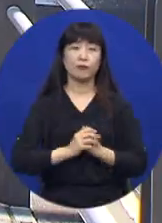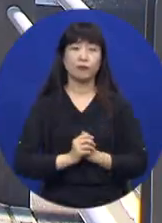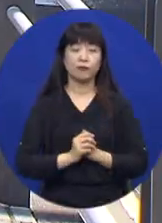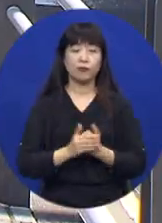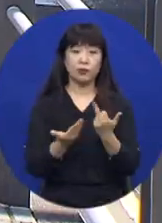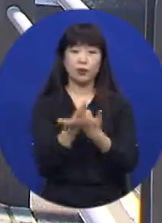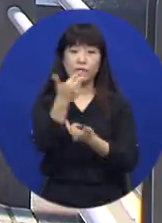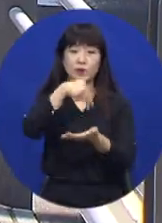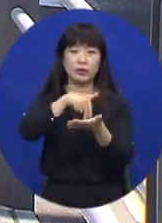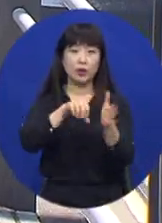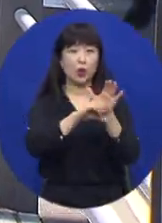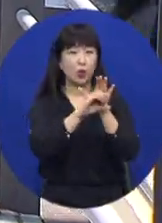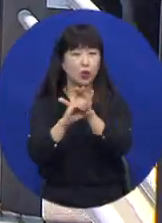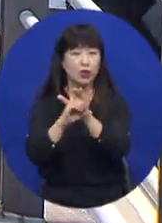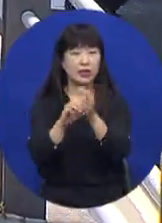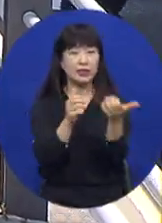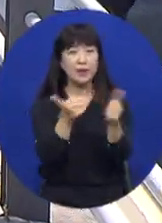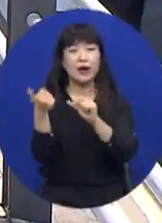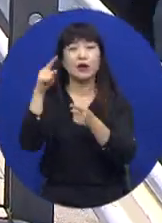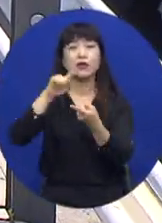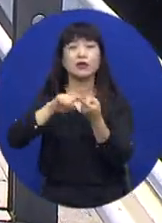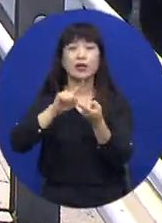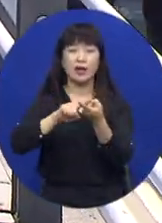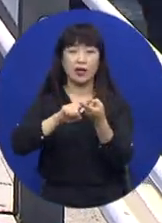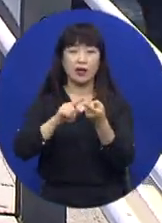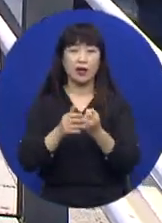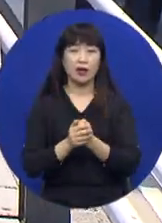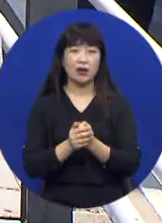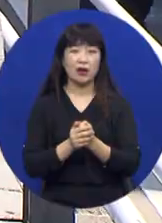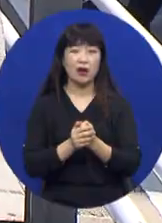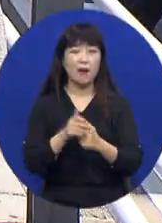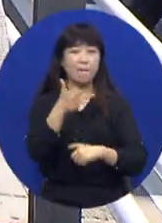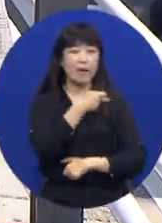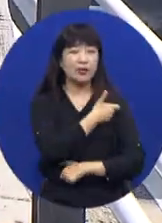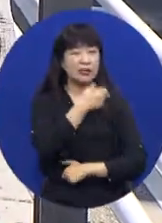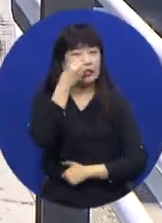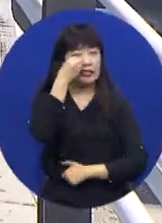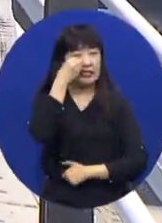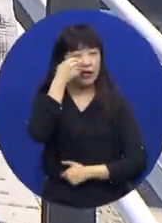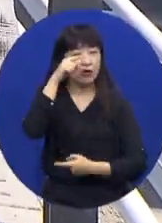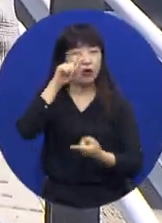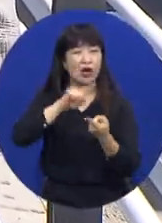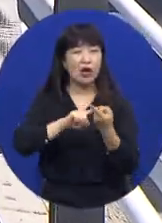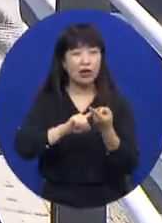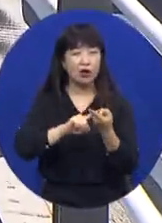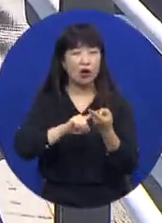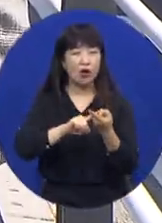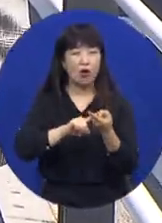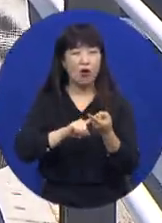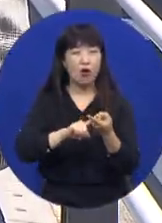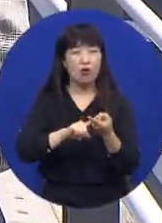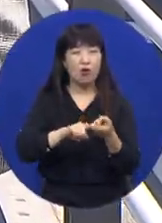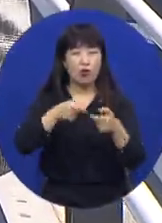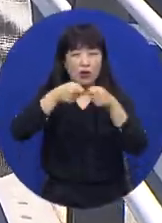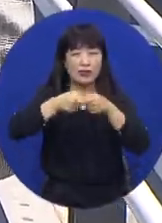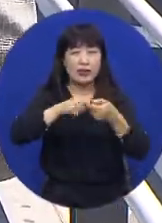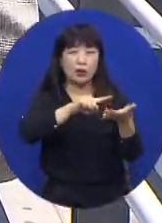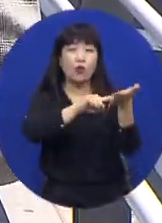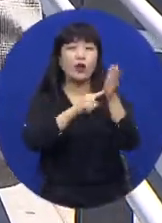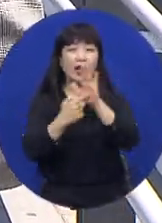제주도는 코로나 1 그 환자 발생 현황과 함께 핵심 접종 이상 신고도 이처럼 날마다 상세하게 공개하고